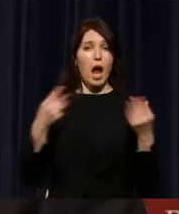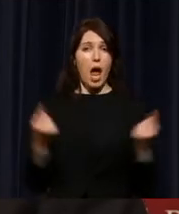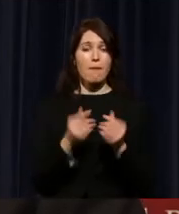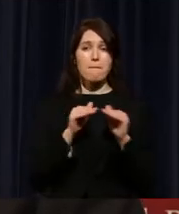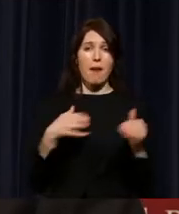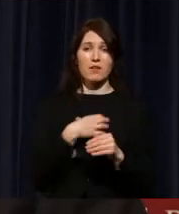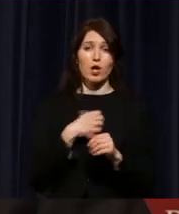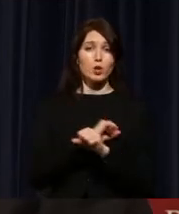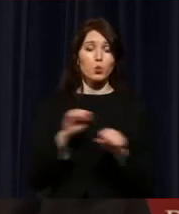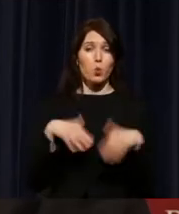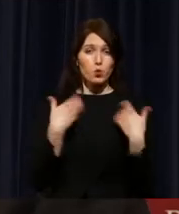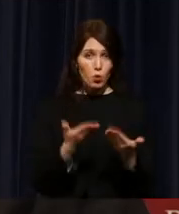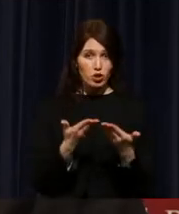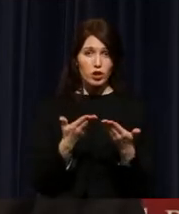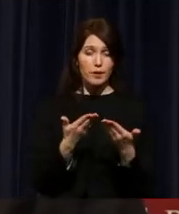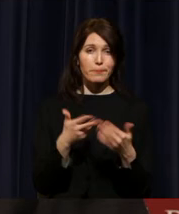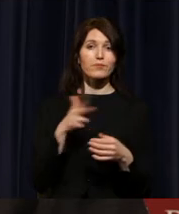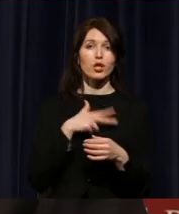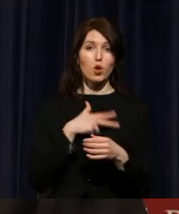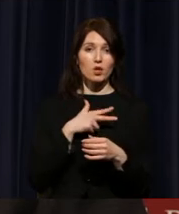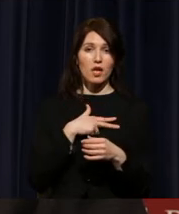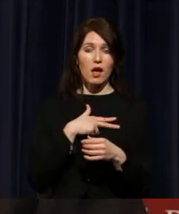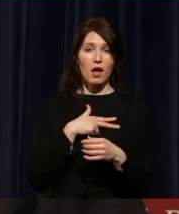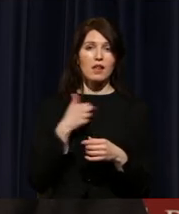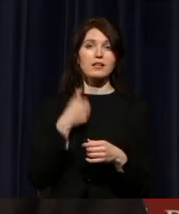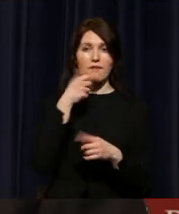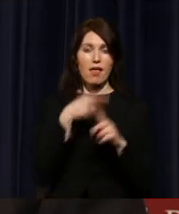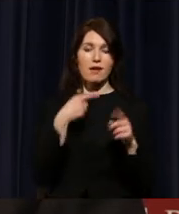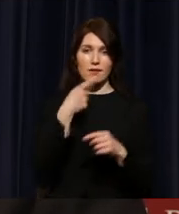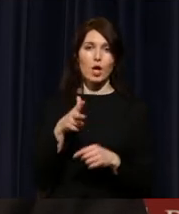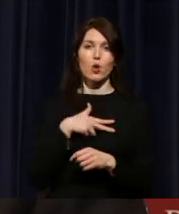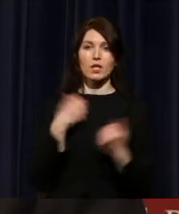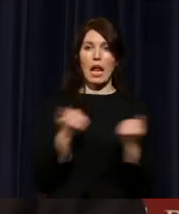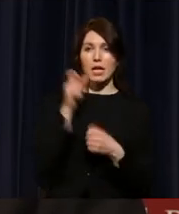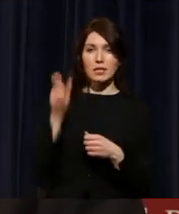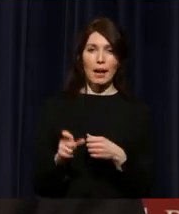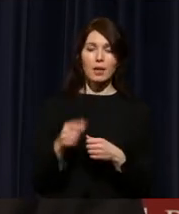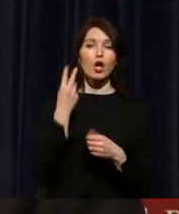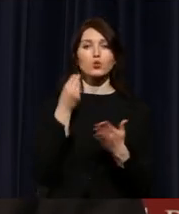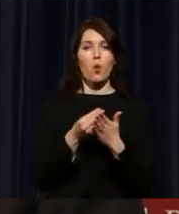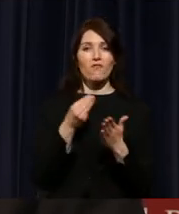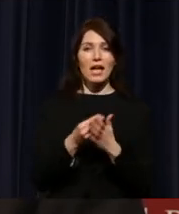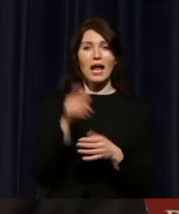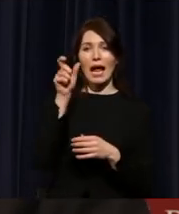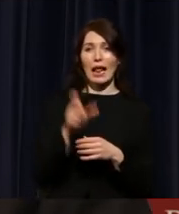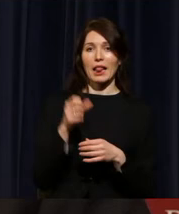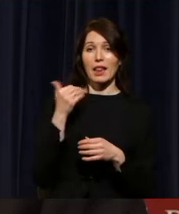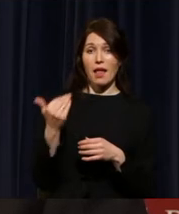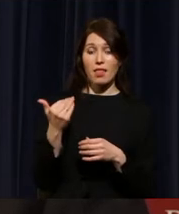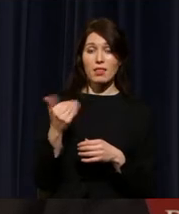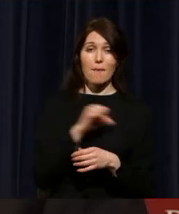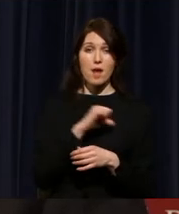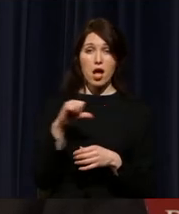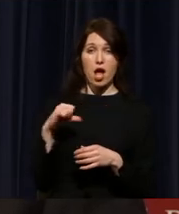pamatvajadzību nodrošināšanai. Tātad sociālā, es jau varreiz, sociālais darbinieks novērtē klienta